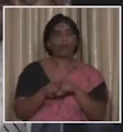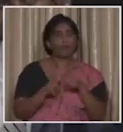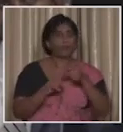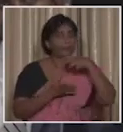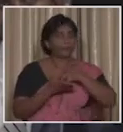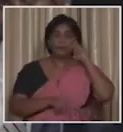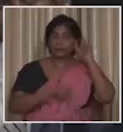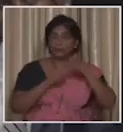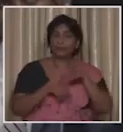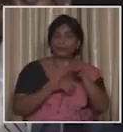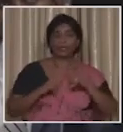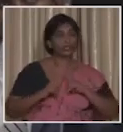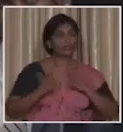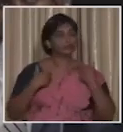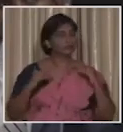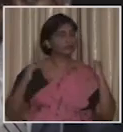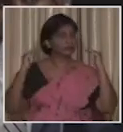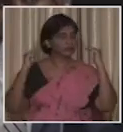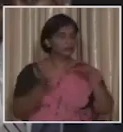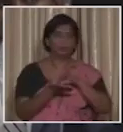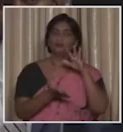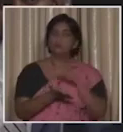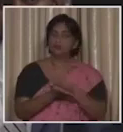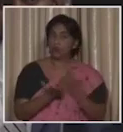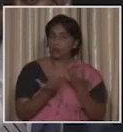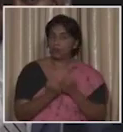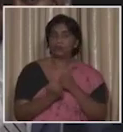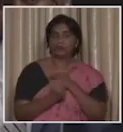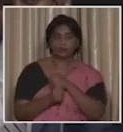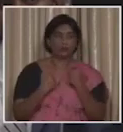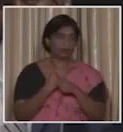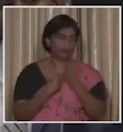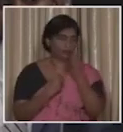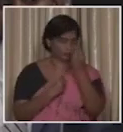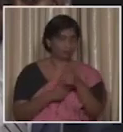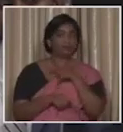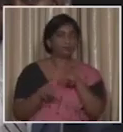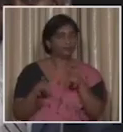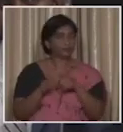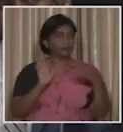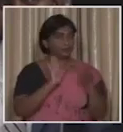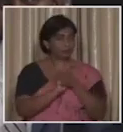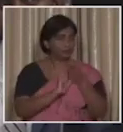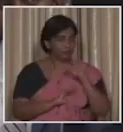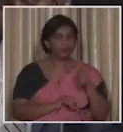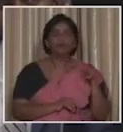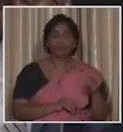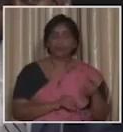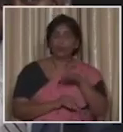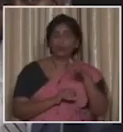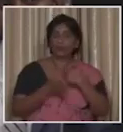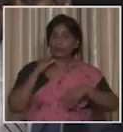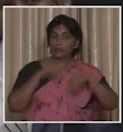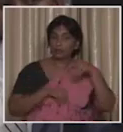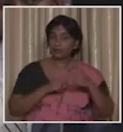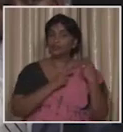පළාතේ ජනතාවගේ සමාජ ජීවන මට්ටම ස්ථාවර කරන්නට අවශ්‍ය පස්වල එතුමා සකස් කරා. ඒ නිසා එතුමා සමග බැඳුණු ඒ සමාජ